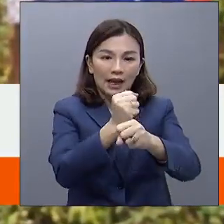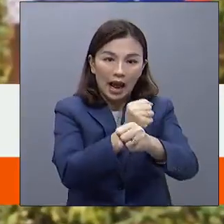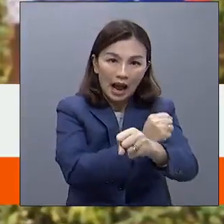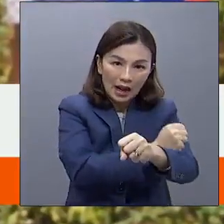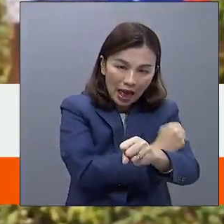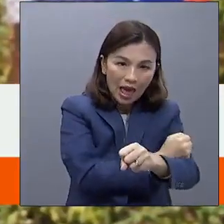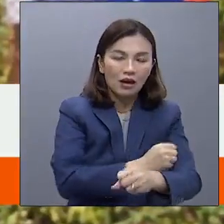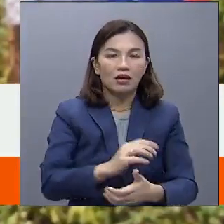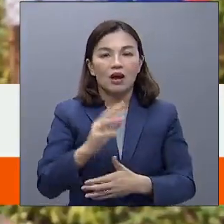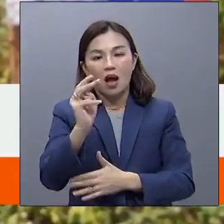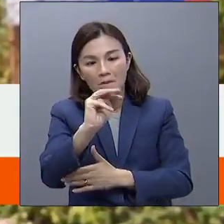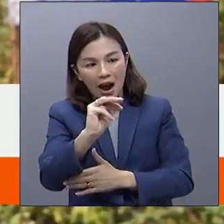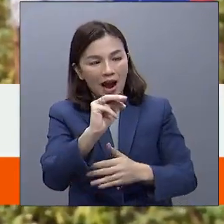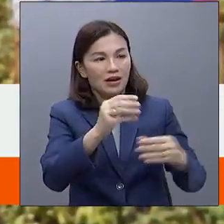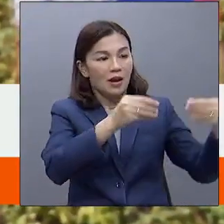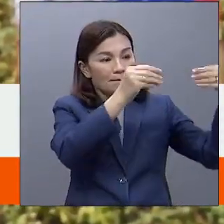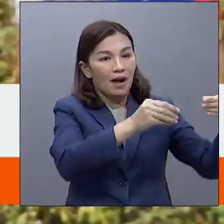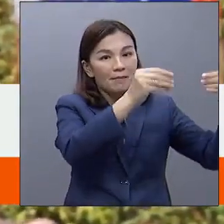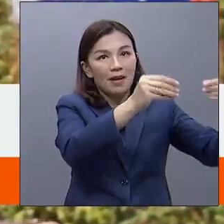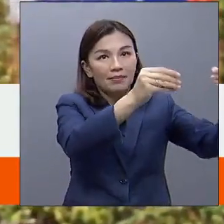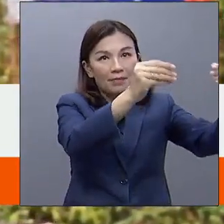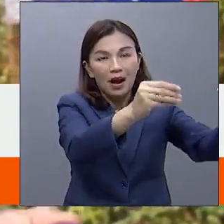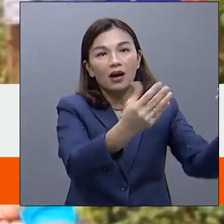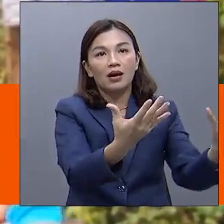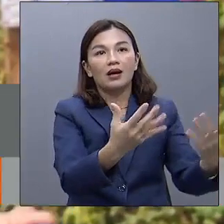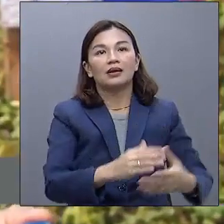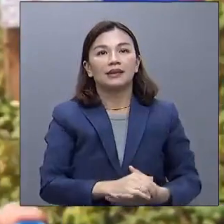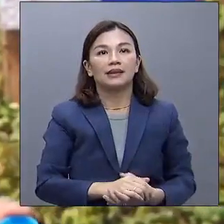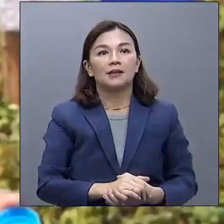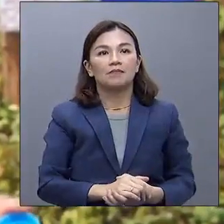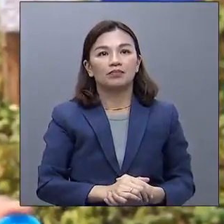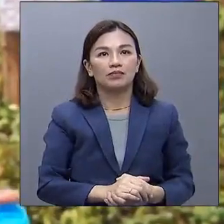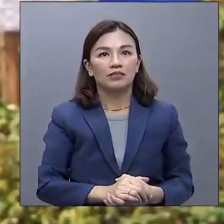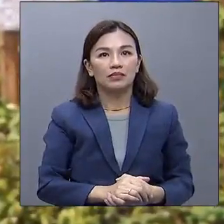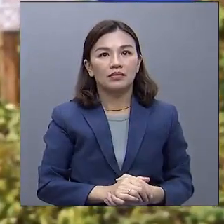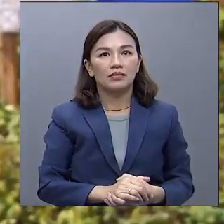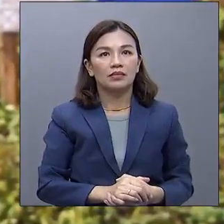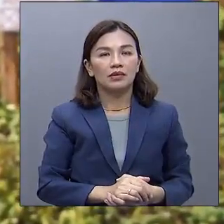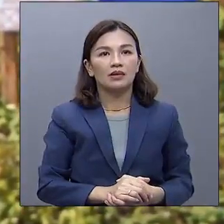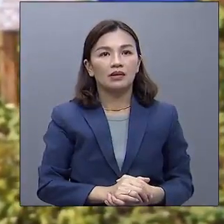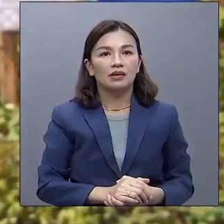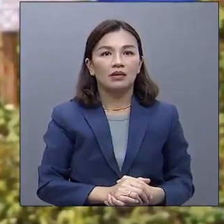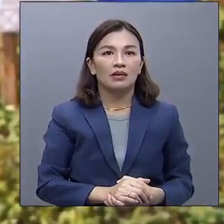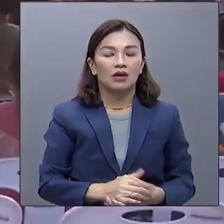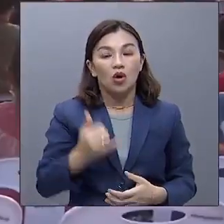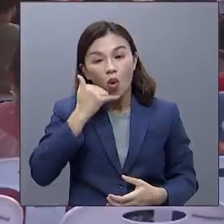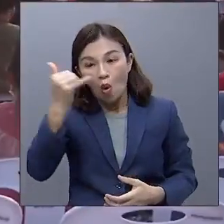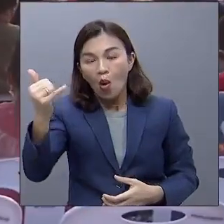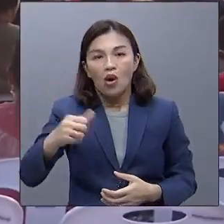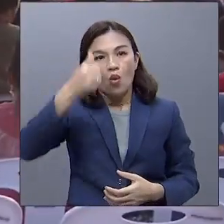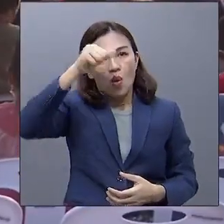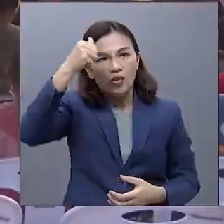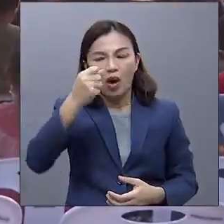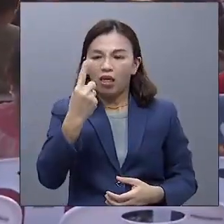ไม้ผมเสียจ้ากับพักมาหลายวันแล้ว